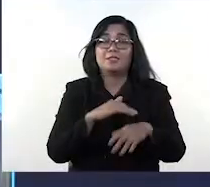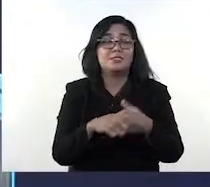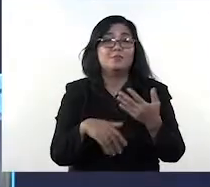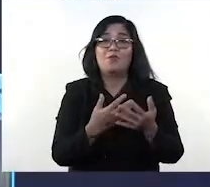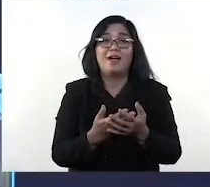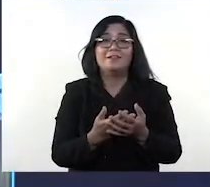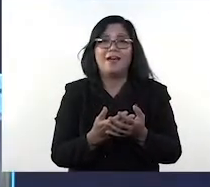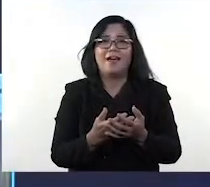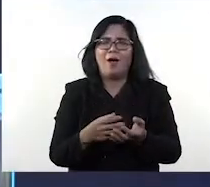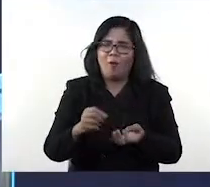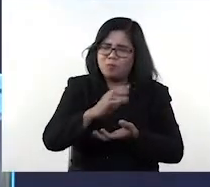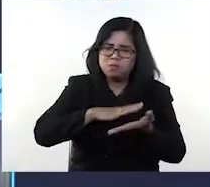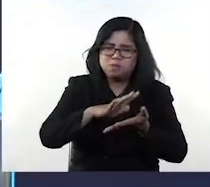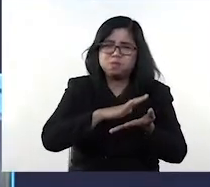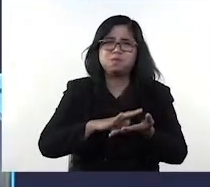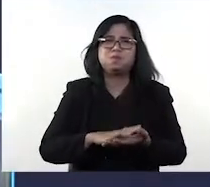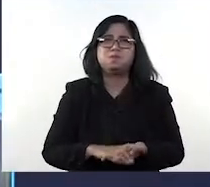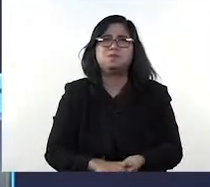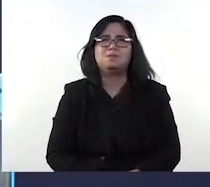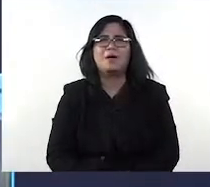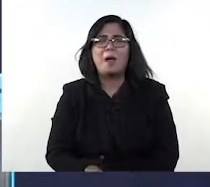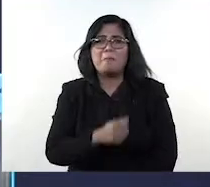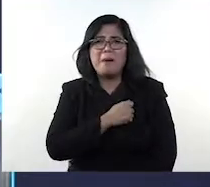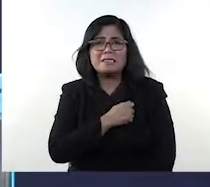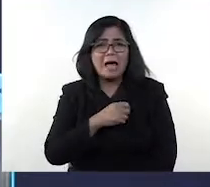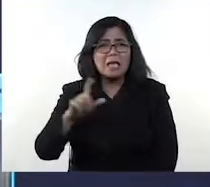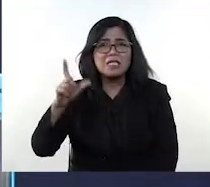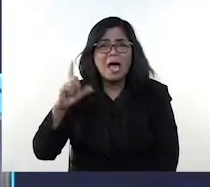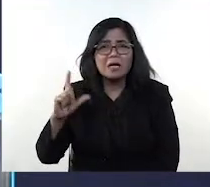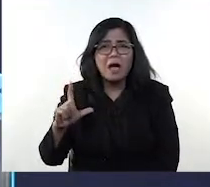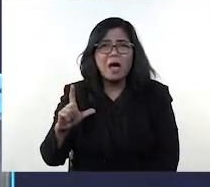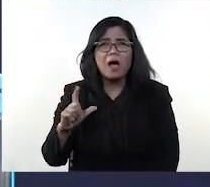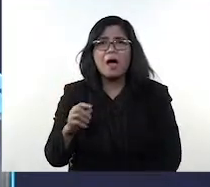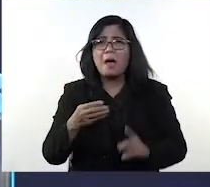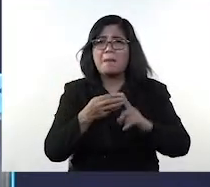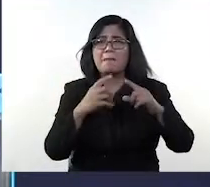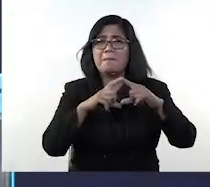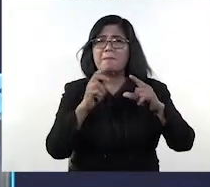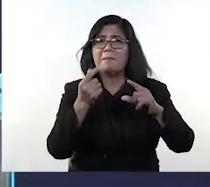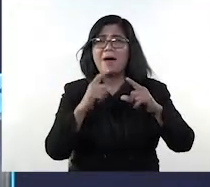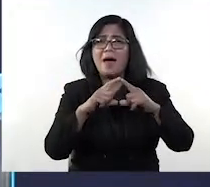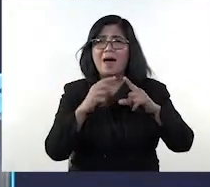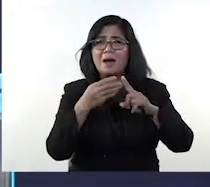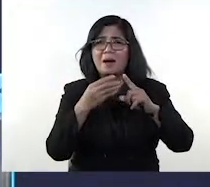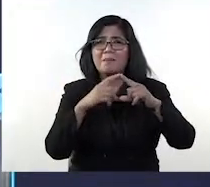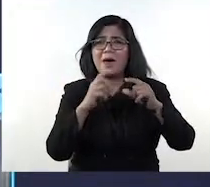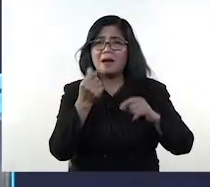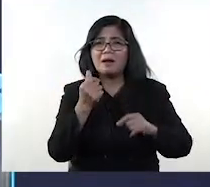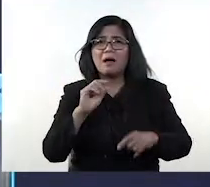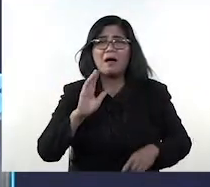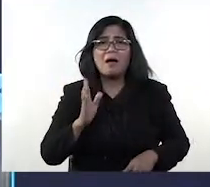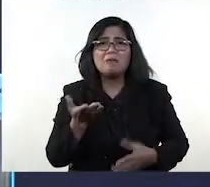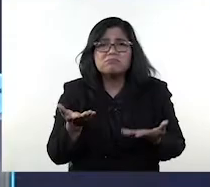disuruh boleh ibadah gaduh memang bangsa kita liar kabar Barkah atau kita wake up